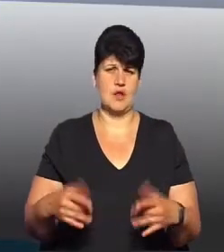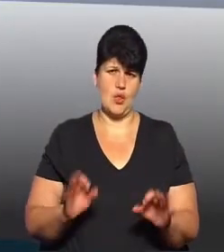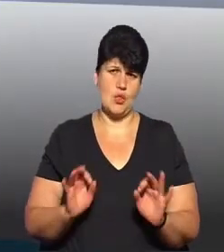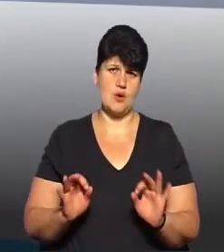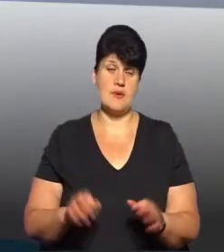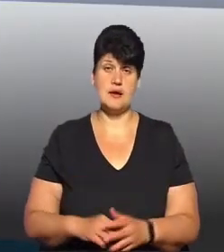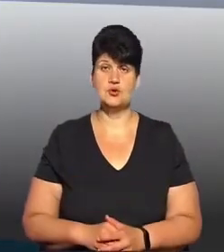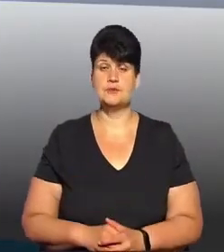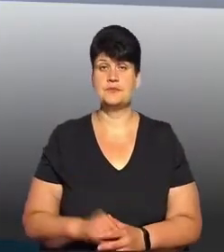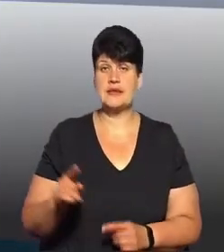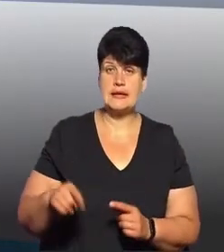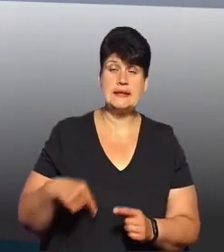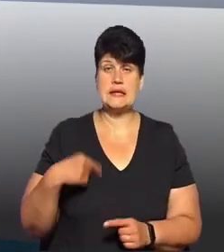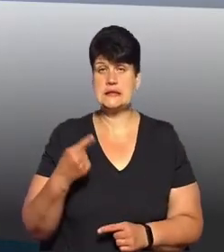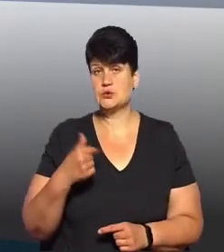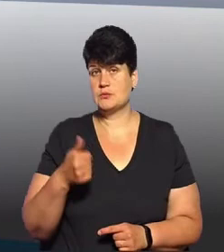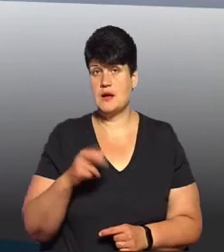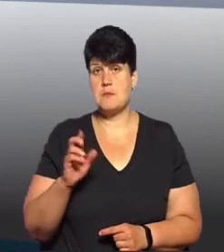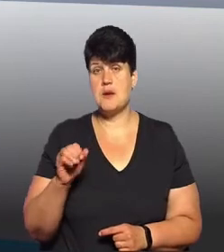Наступного року батюшки будуть чи ні?